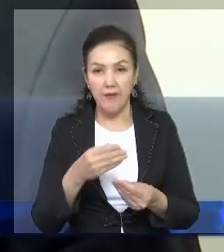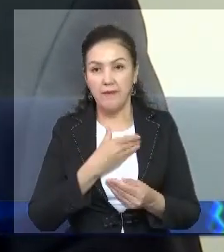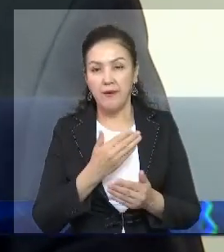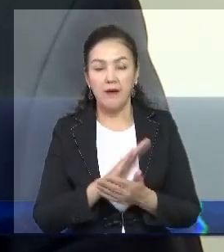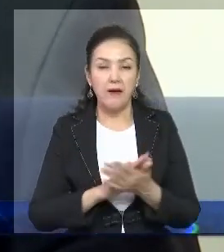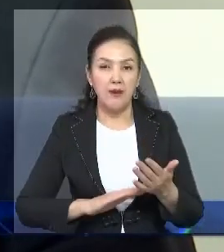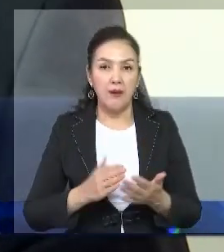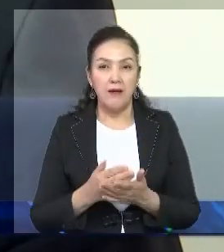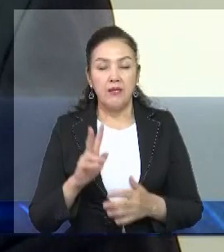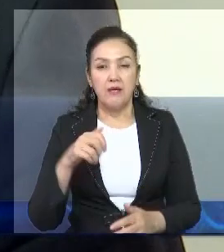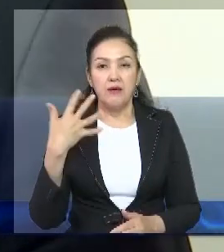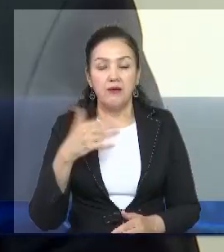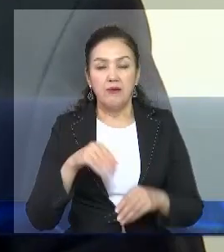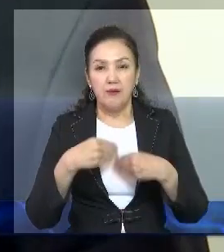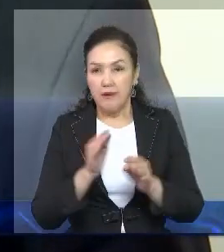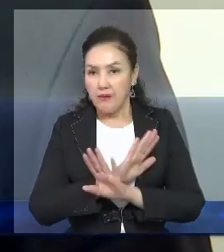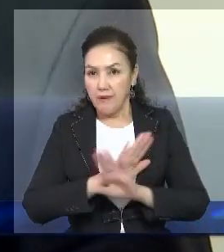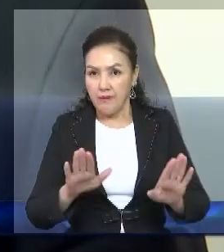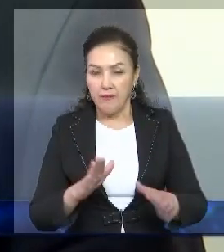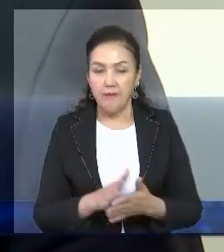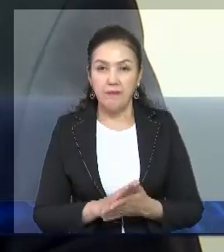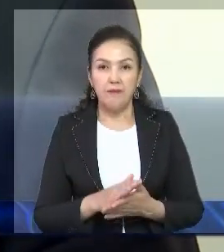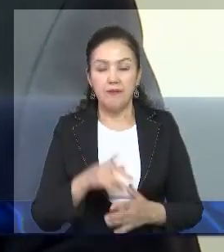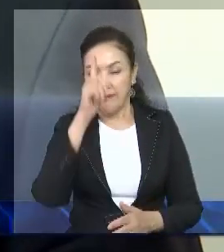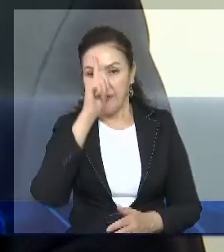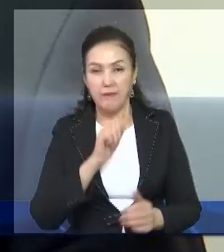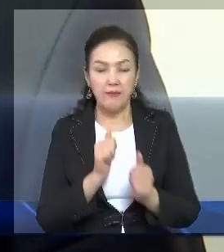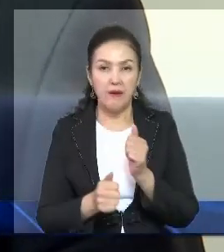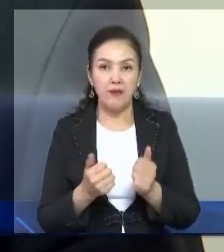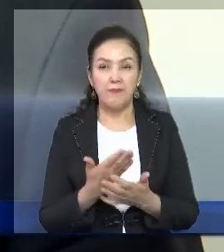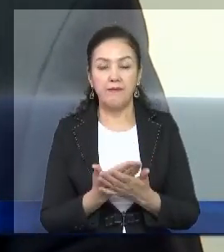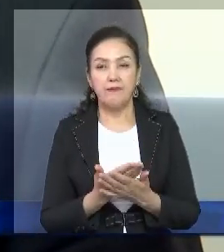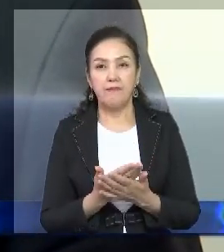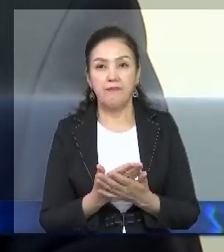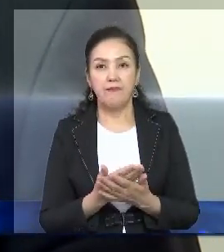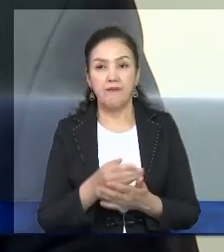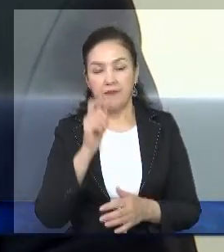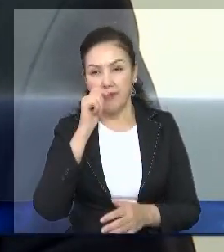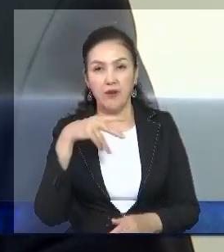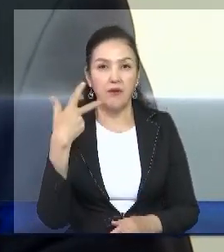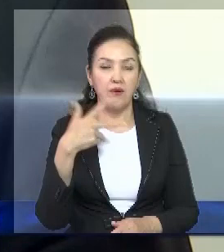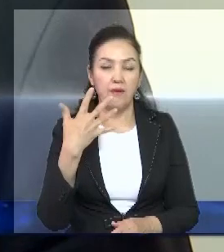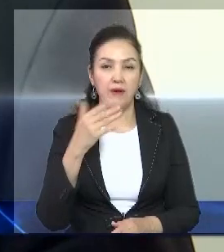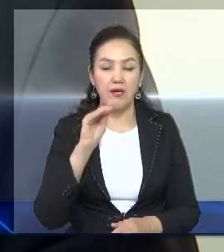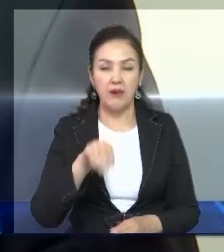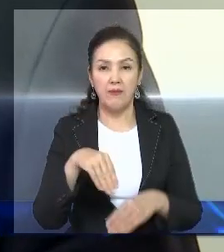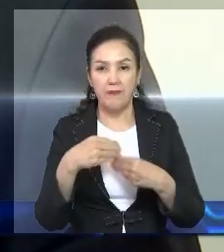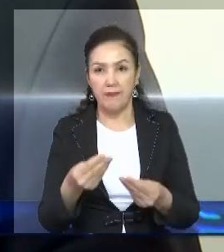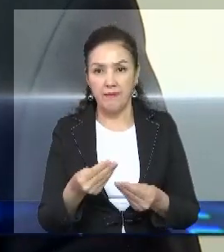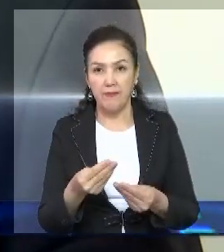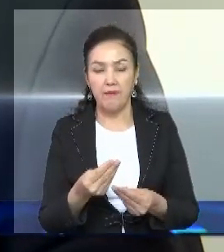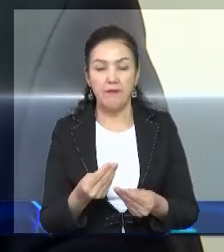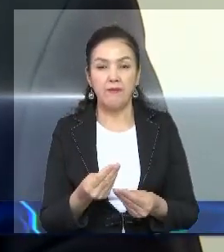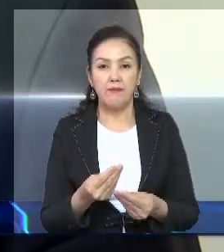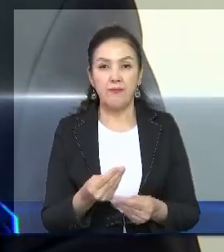Ал егер де 250 мың теңге берілмейтін болып жатса, онда ай сайын біздің жігіттерге 35 мың теңге берілетін болса, ол